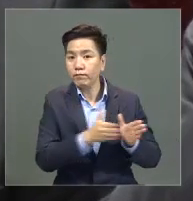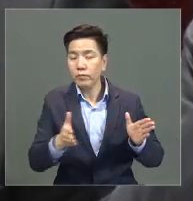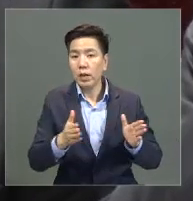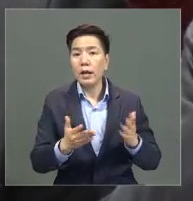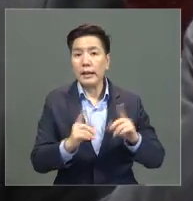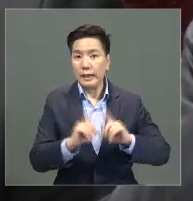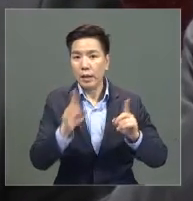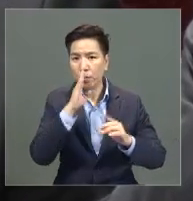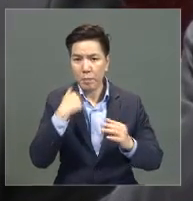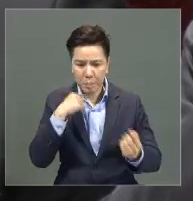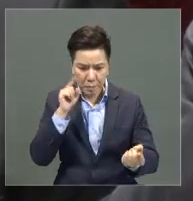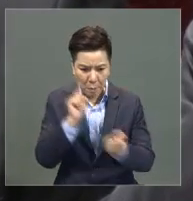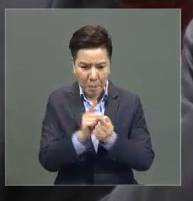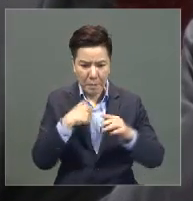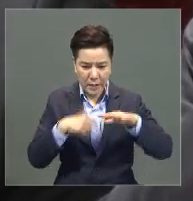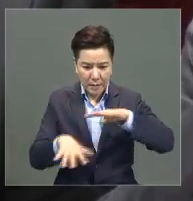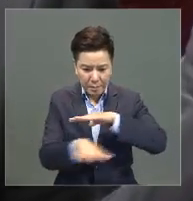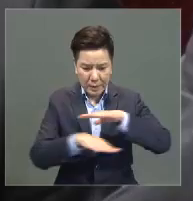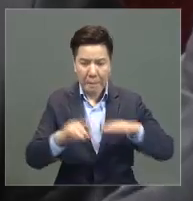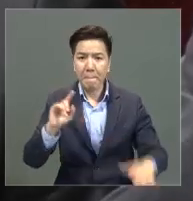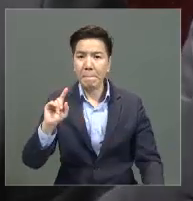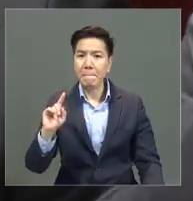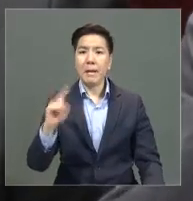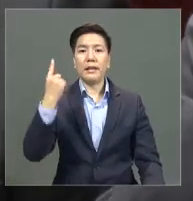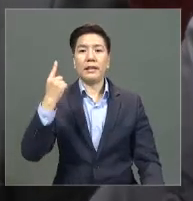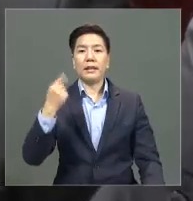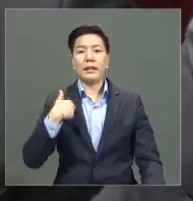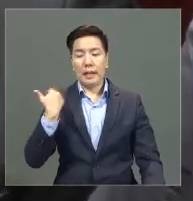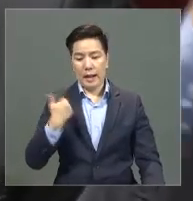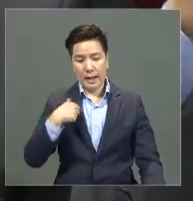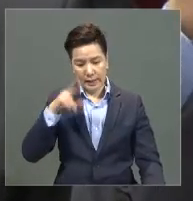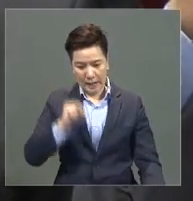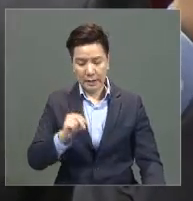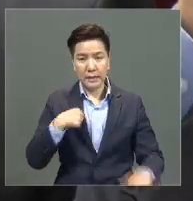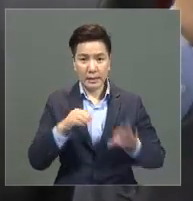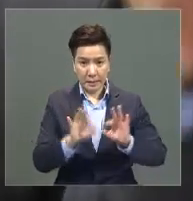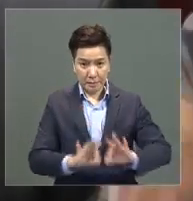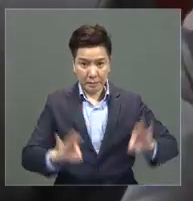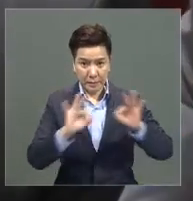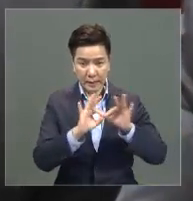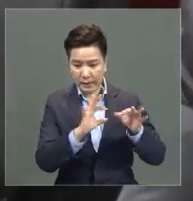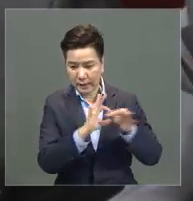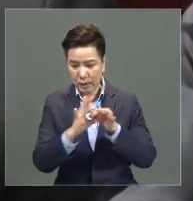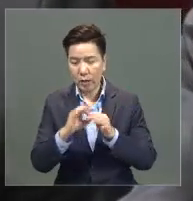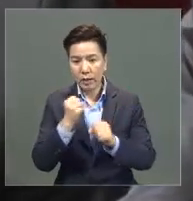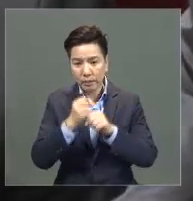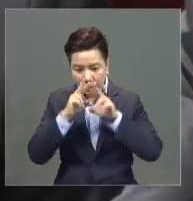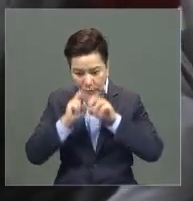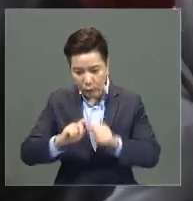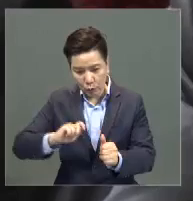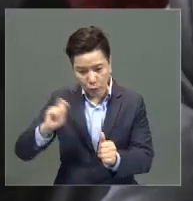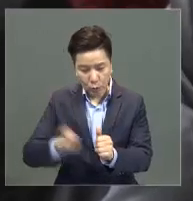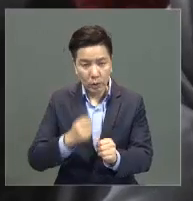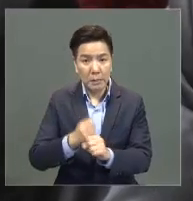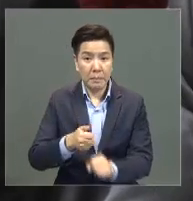ากฏข้อเท็จจริงว่ามีพยานหลักฐานใหม่และพยานนั้นเป็นพยานสำคัญซึ่งจะนำไปสู่การนำสืบให้ศาลลงโทษผู้นั้